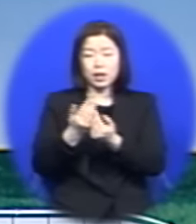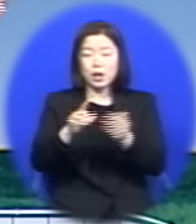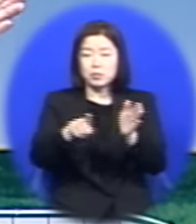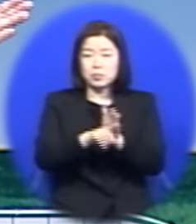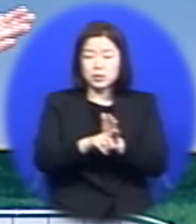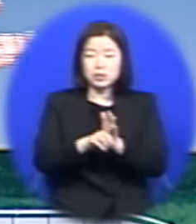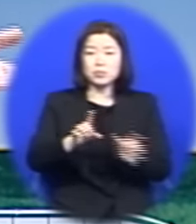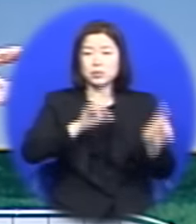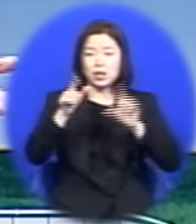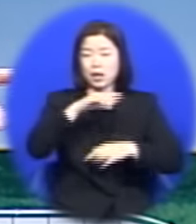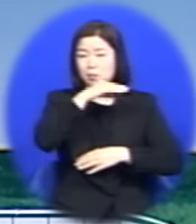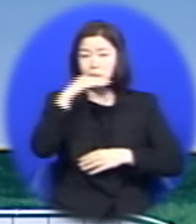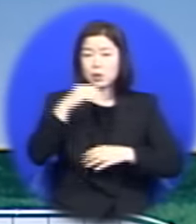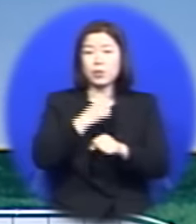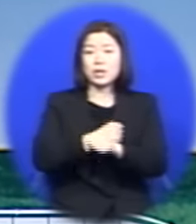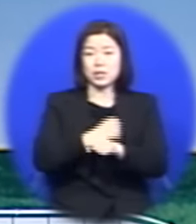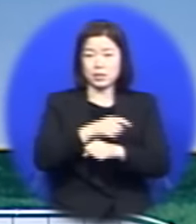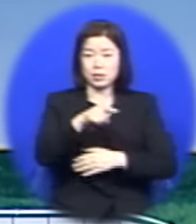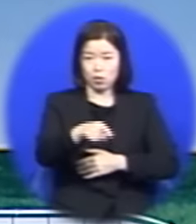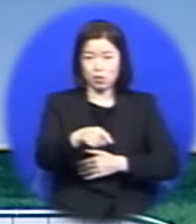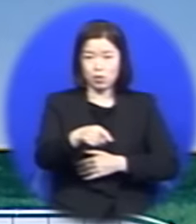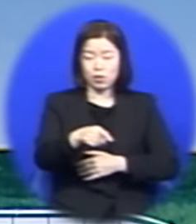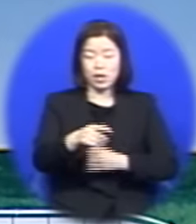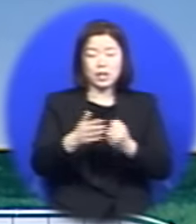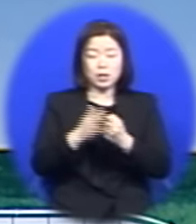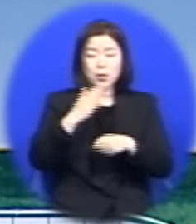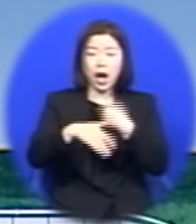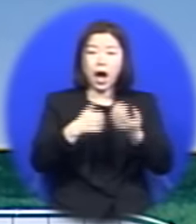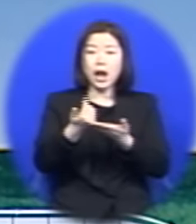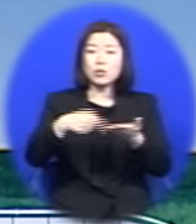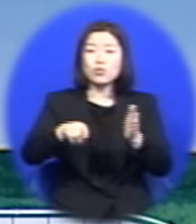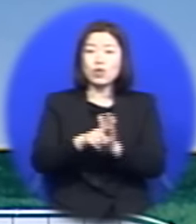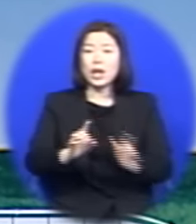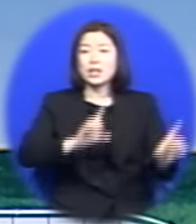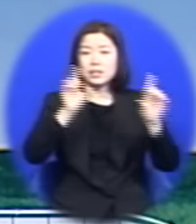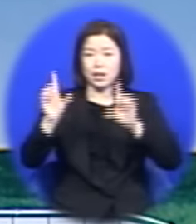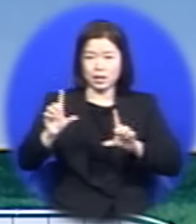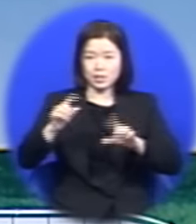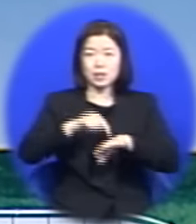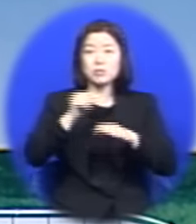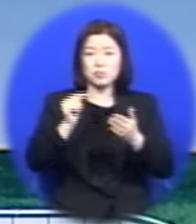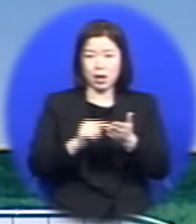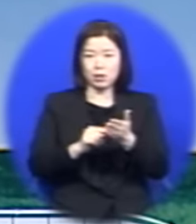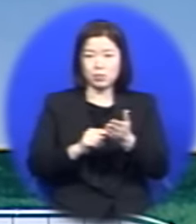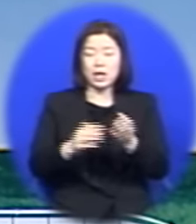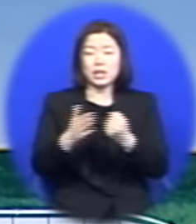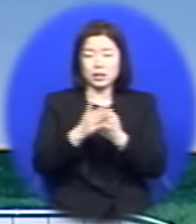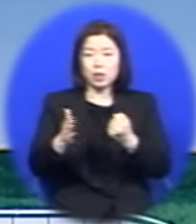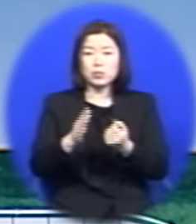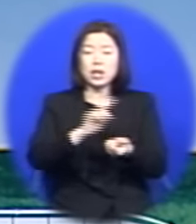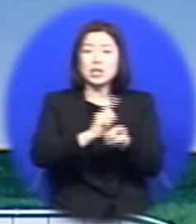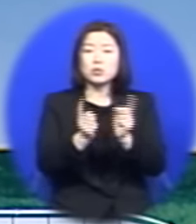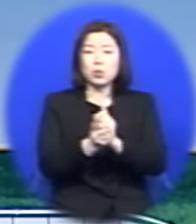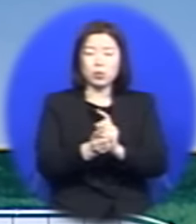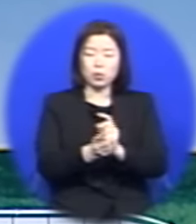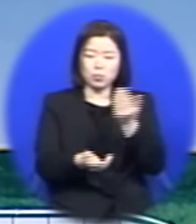그게 다 하나님을 위해서 살자는 것이니 서로 비판할 건 없지 않느냐.